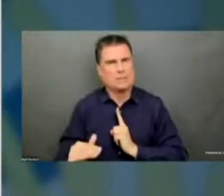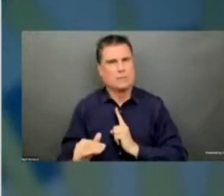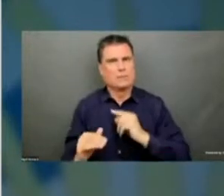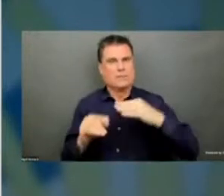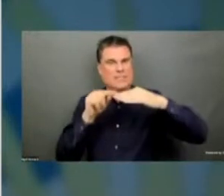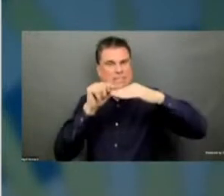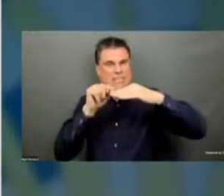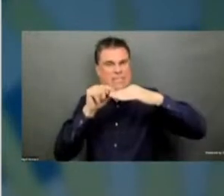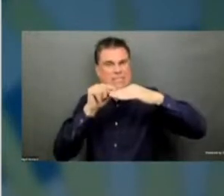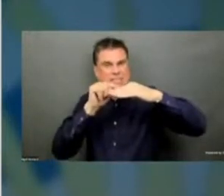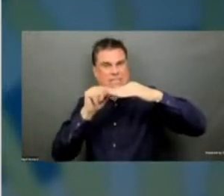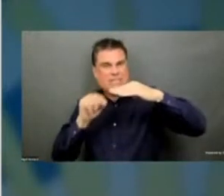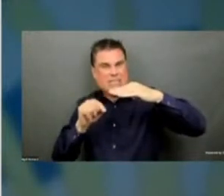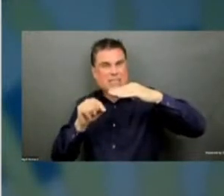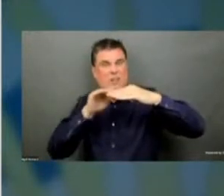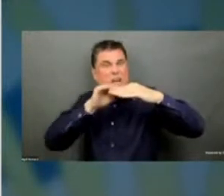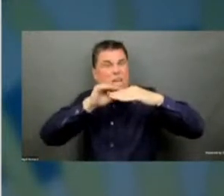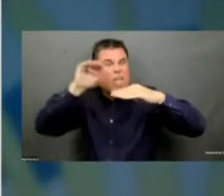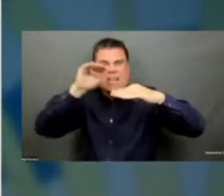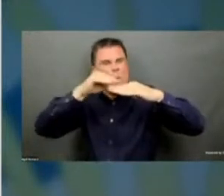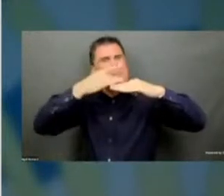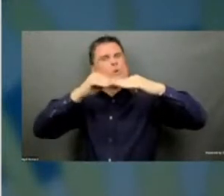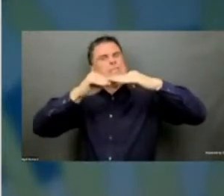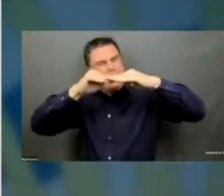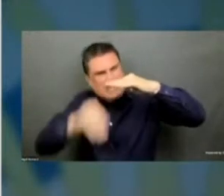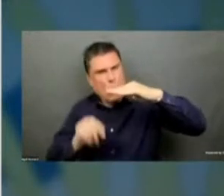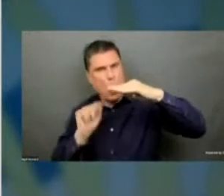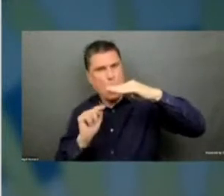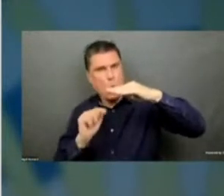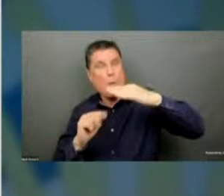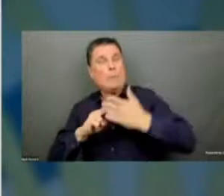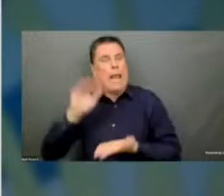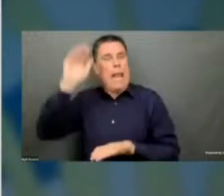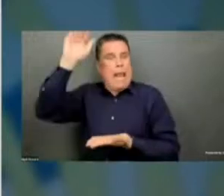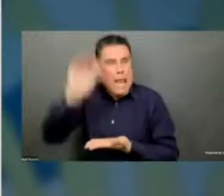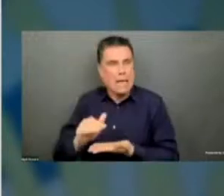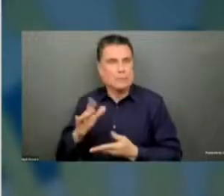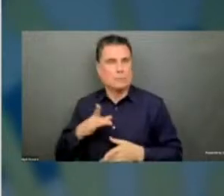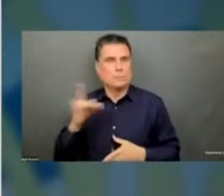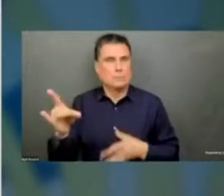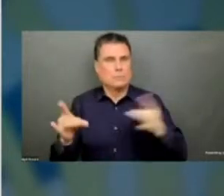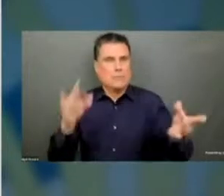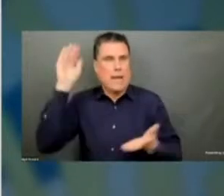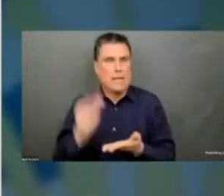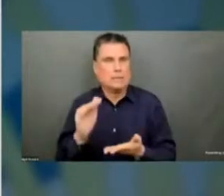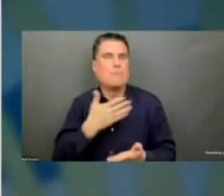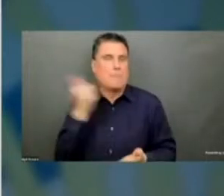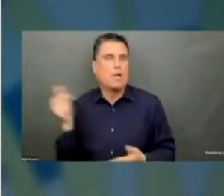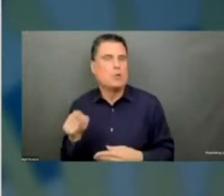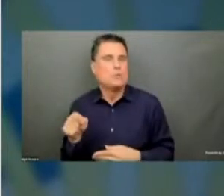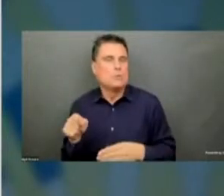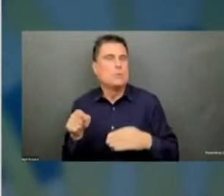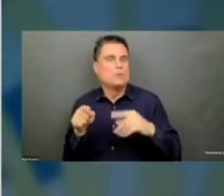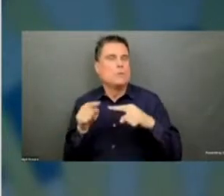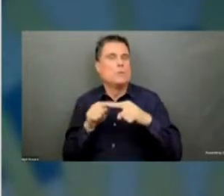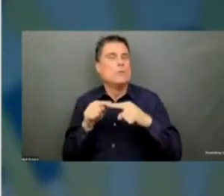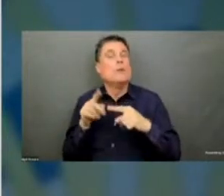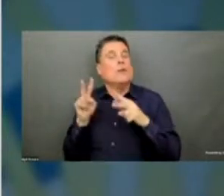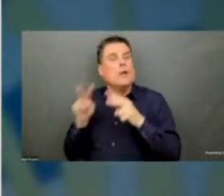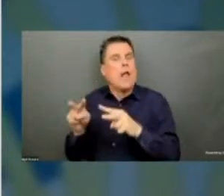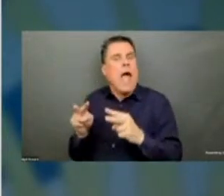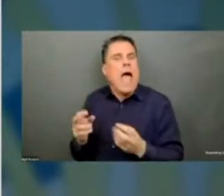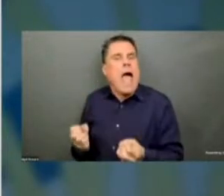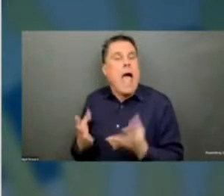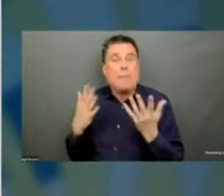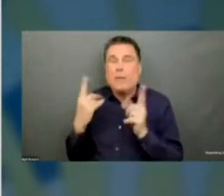the 病毒 risky 能够 contacts that we 更 have 传 with 播。 others. So infectious contacts. So that's the time when you went with a small group